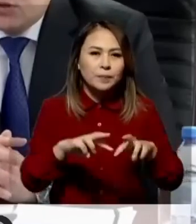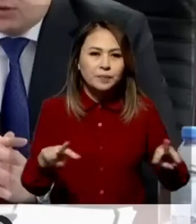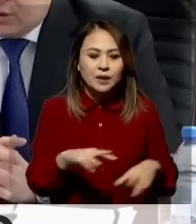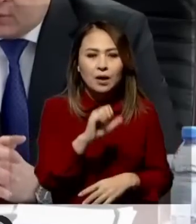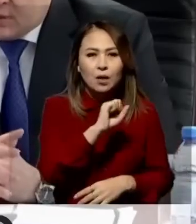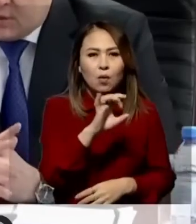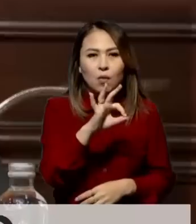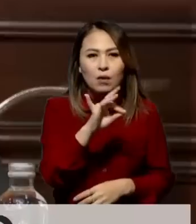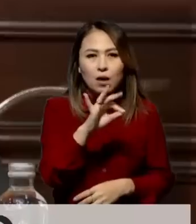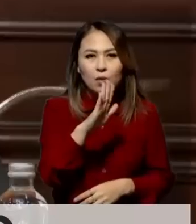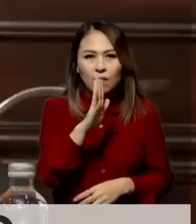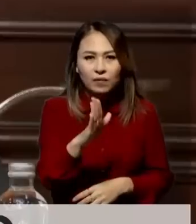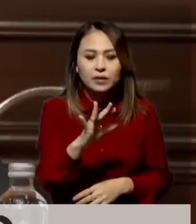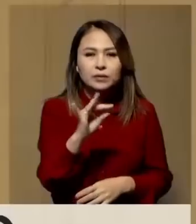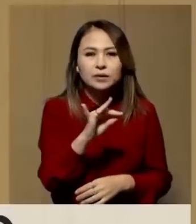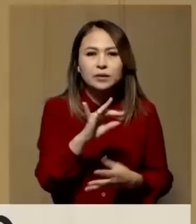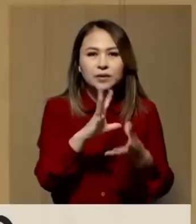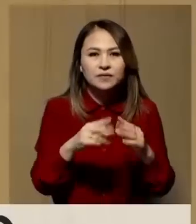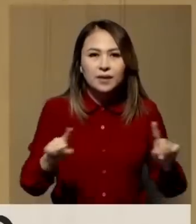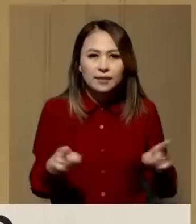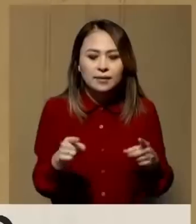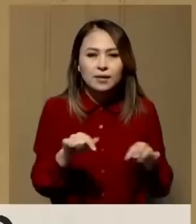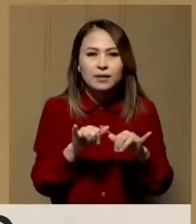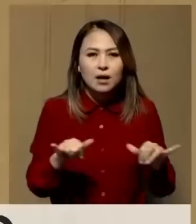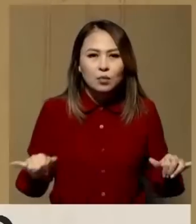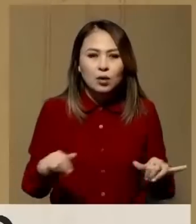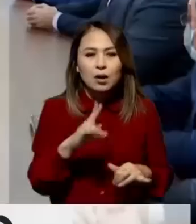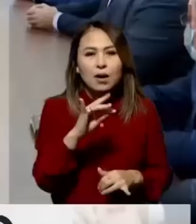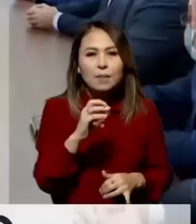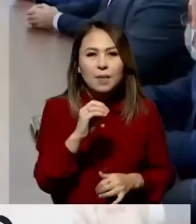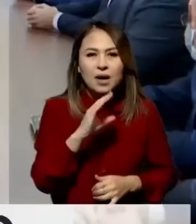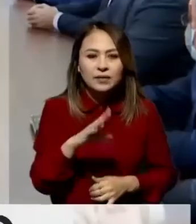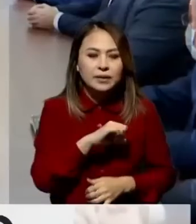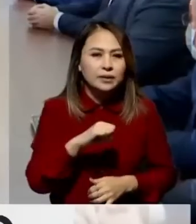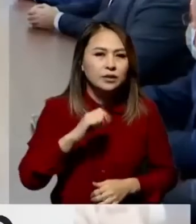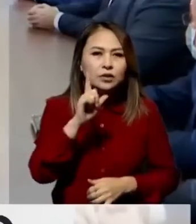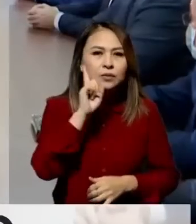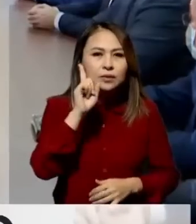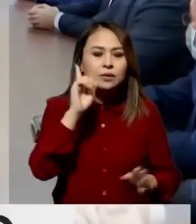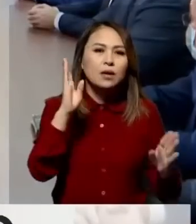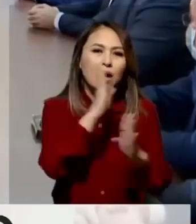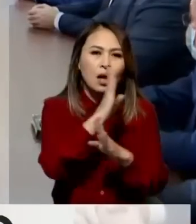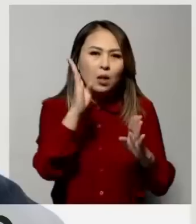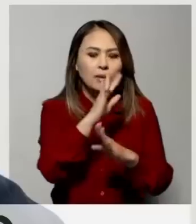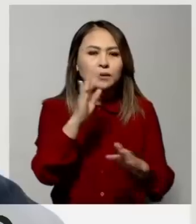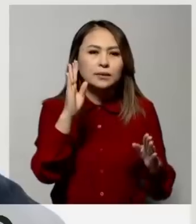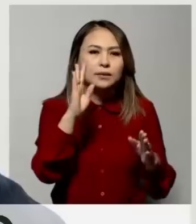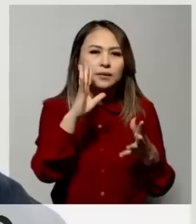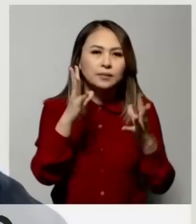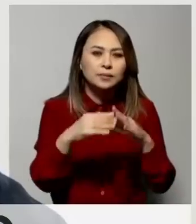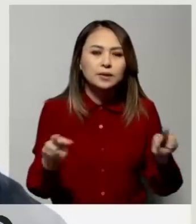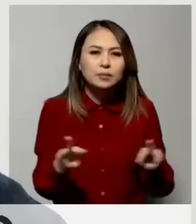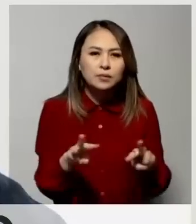Асхат Оралов, индустрия және инфрақұрылымдық даму министрі Марат Қарабаев және ең жасы экология және табиғи ресурстар